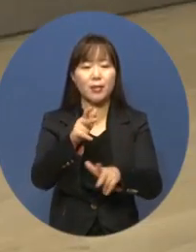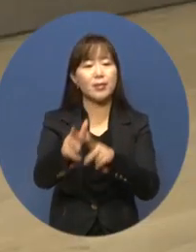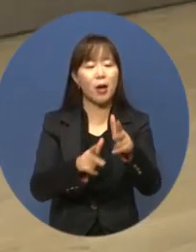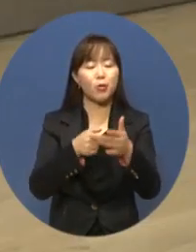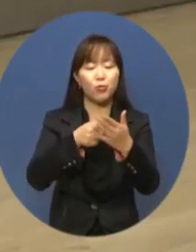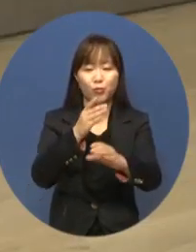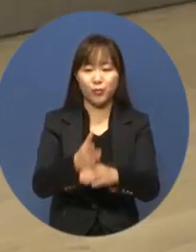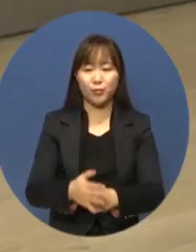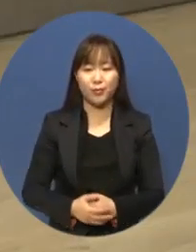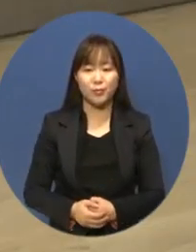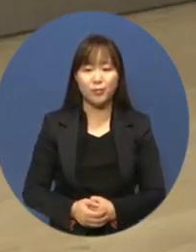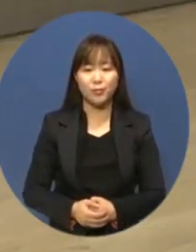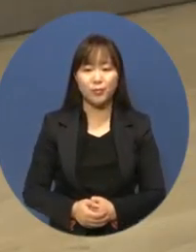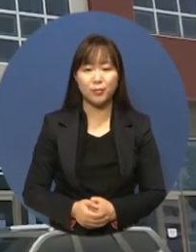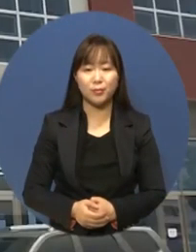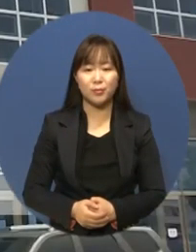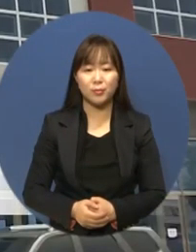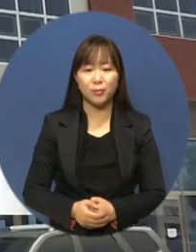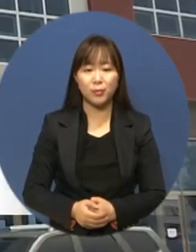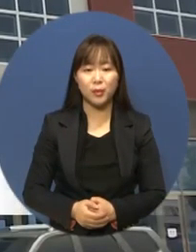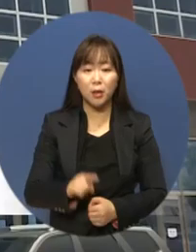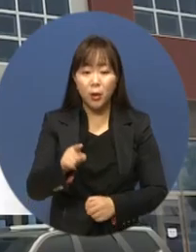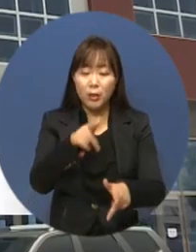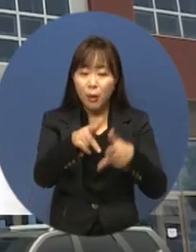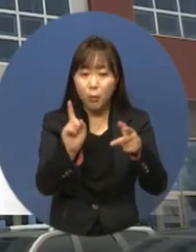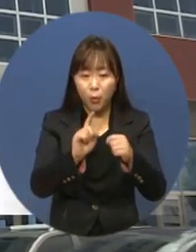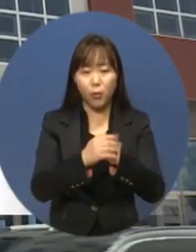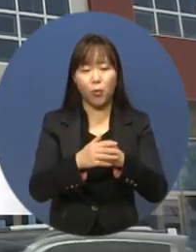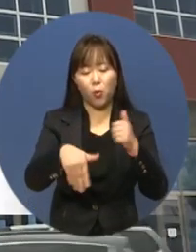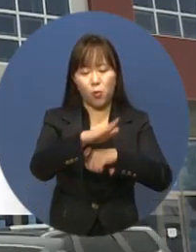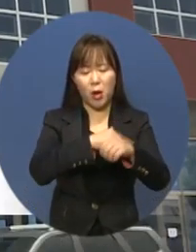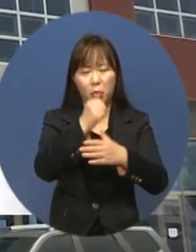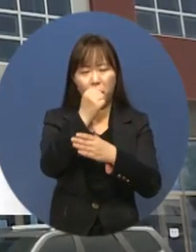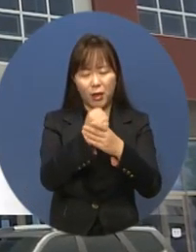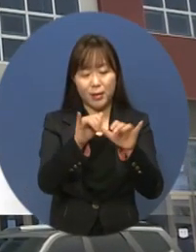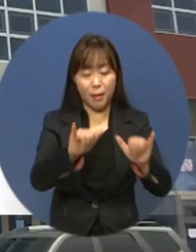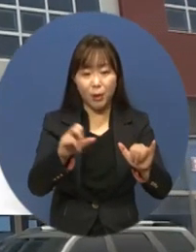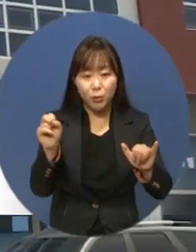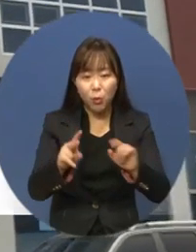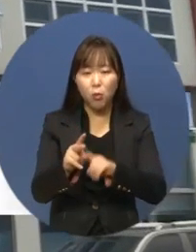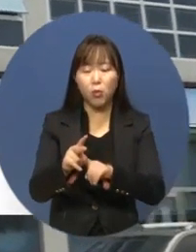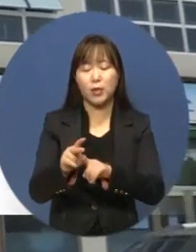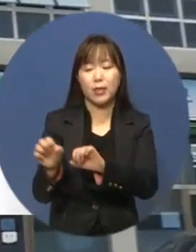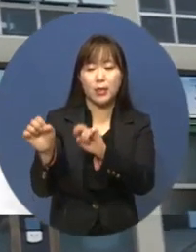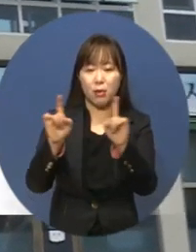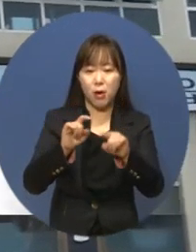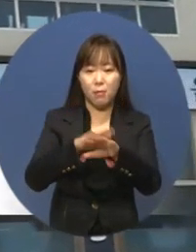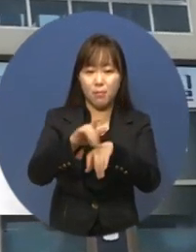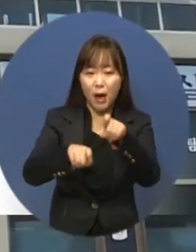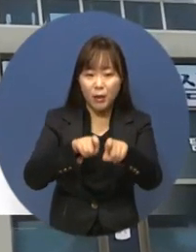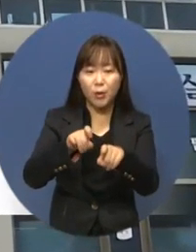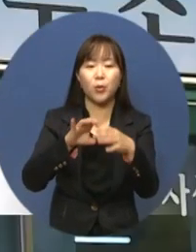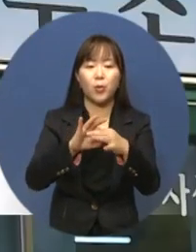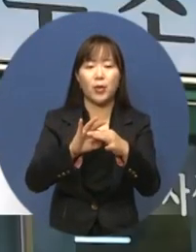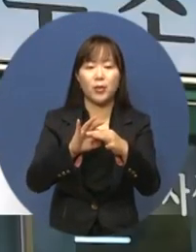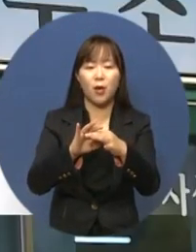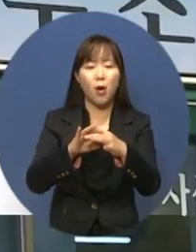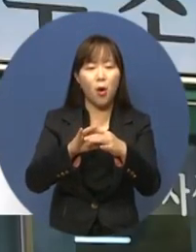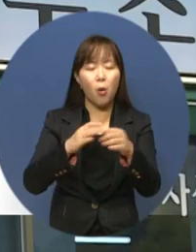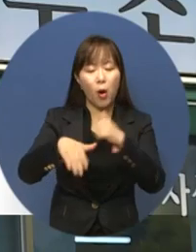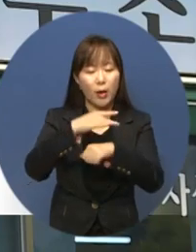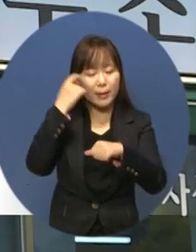진행하고 있습니다 재활용품 교환 사업은 환경오염 예방 과 재활용 실천 운동을 통한 환경